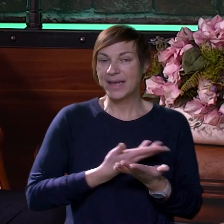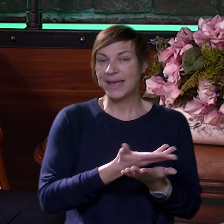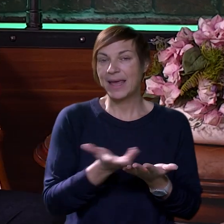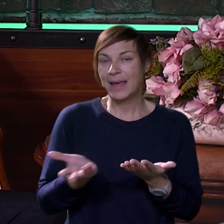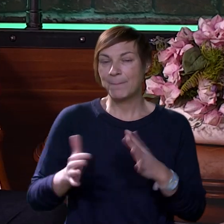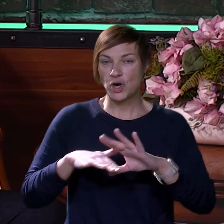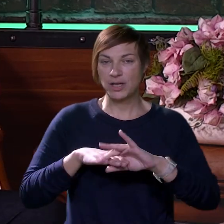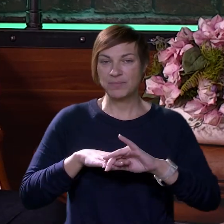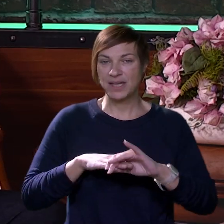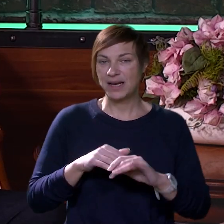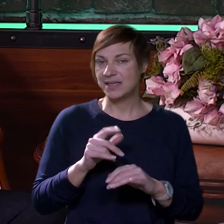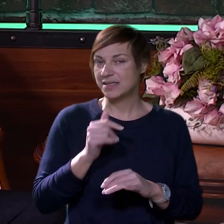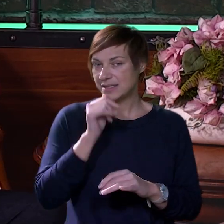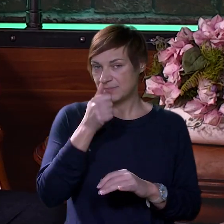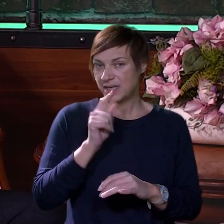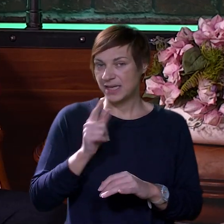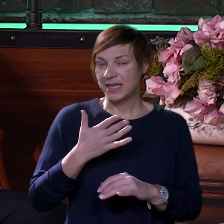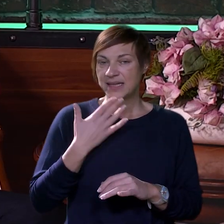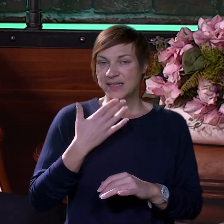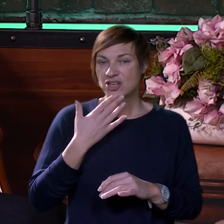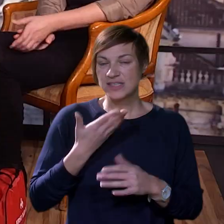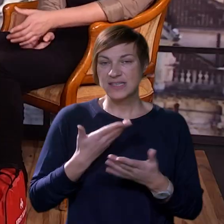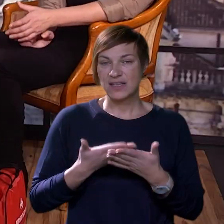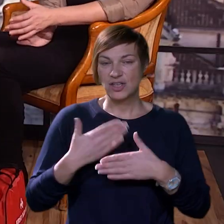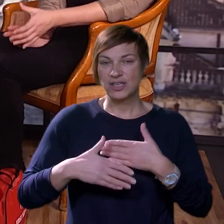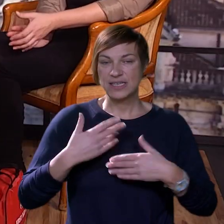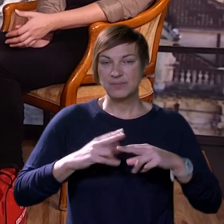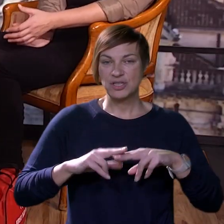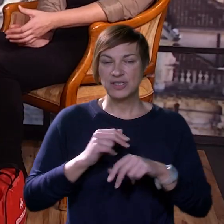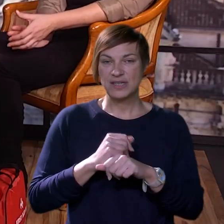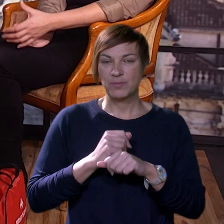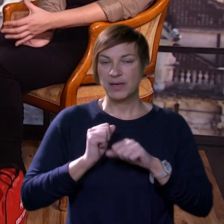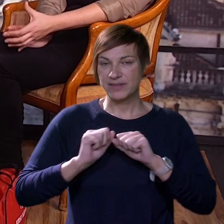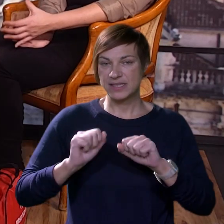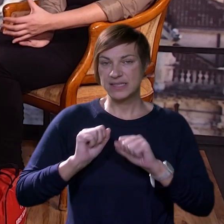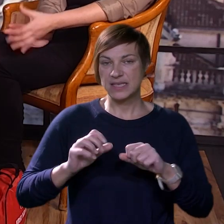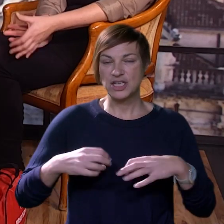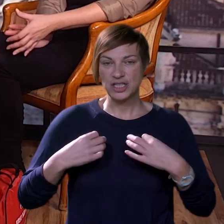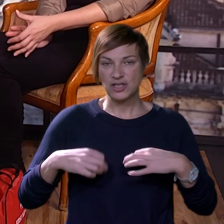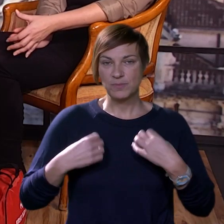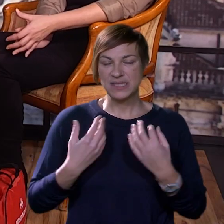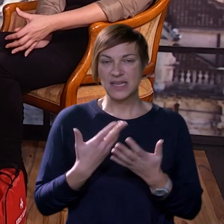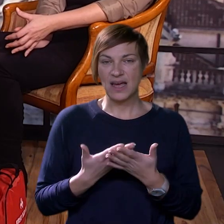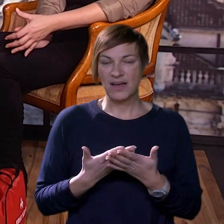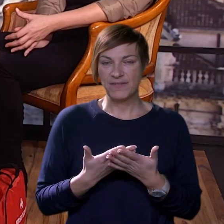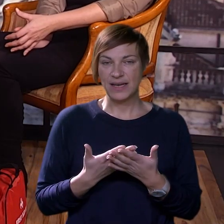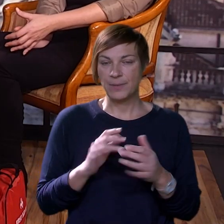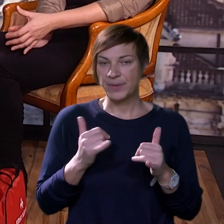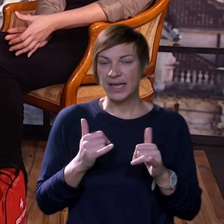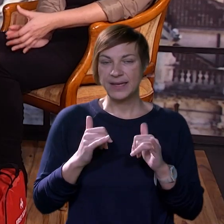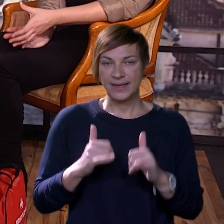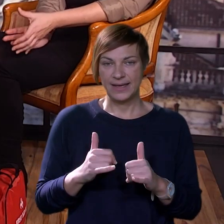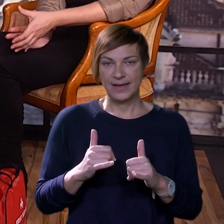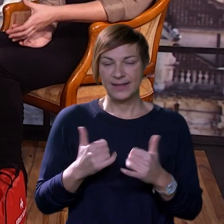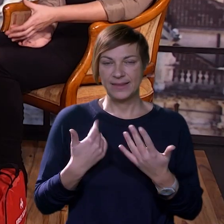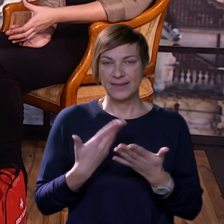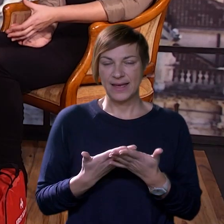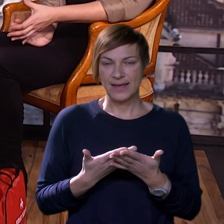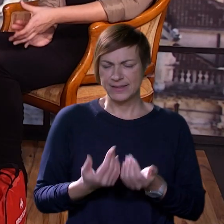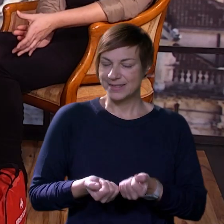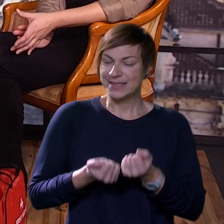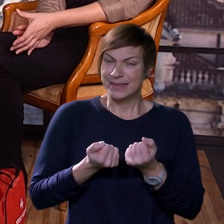ni mojim djelatnicima nije nikad dosadno. Rekli ste između ostalog bavite se zaštitom zdravlja. Je li